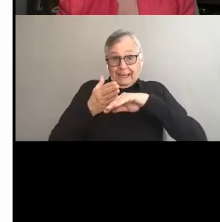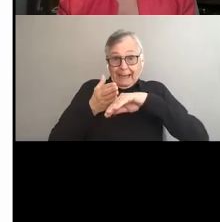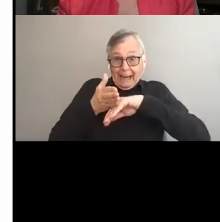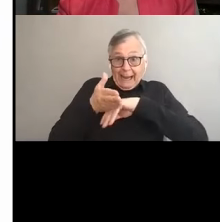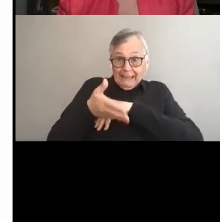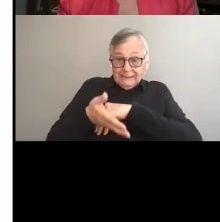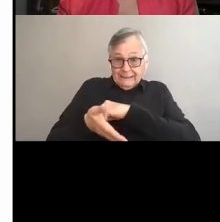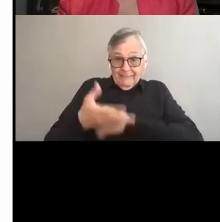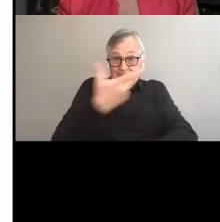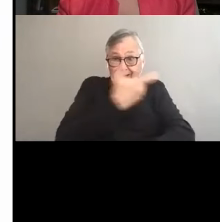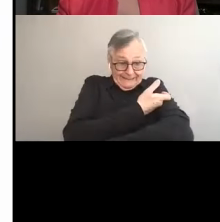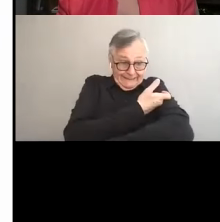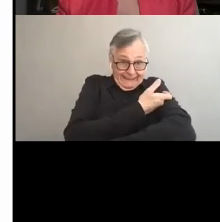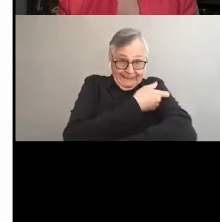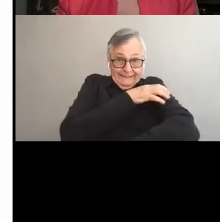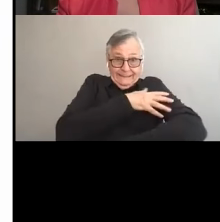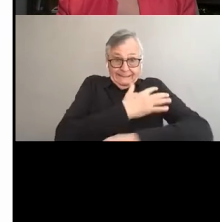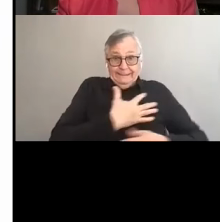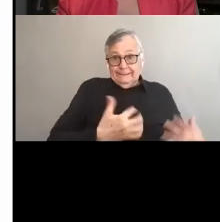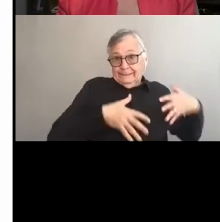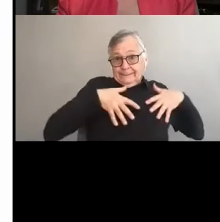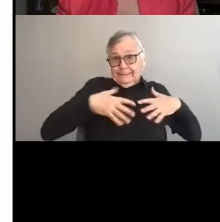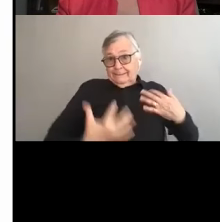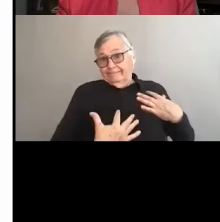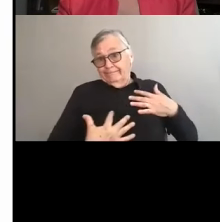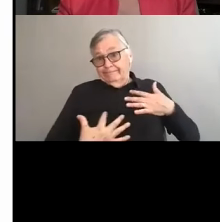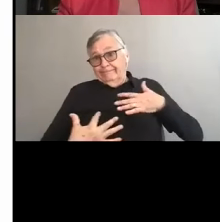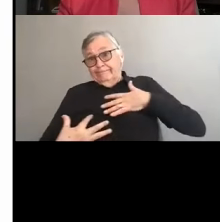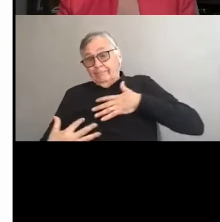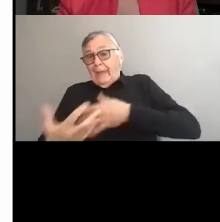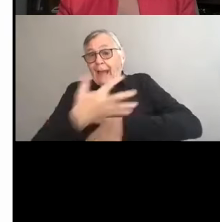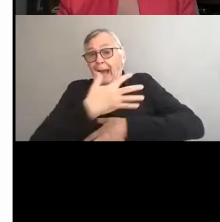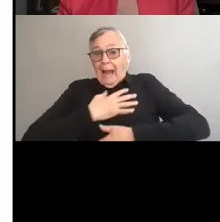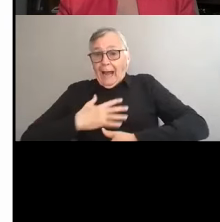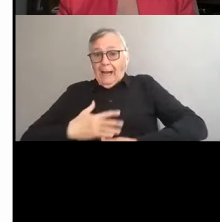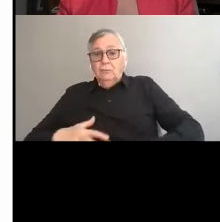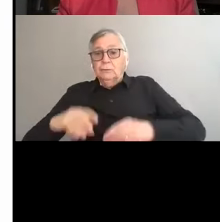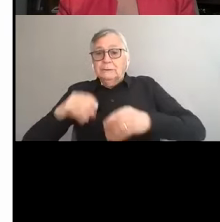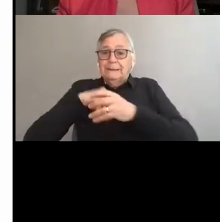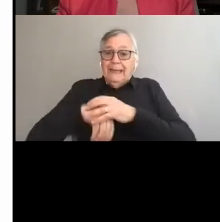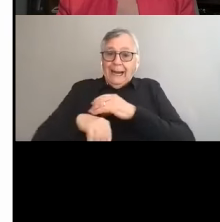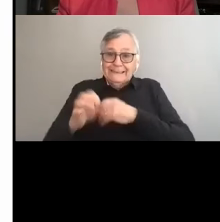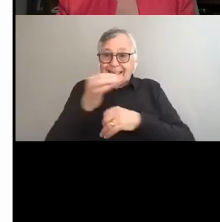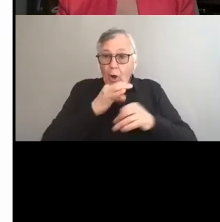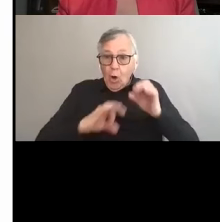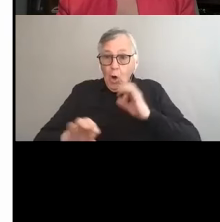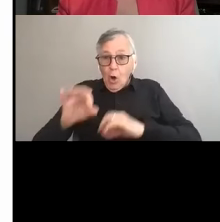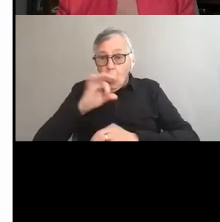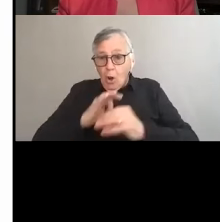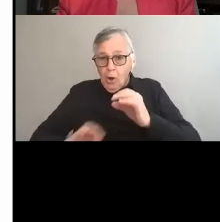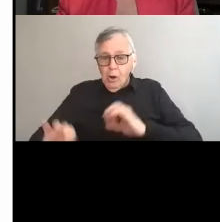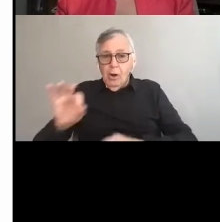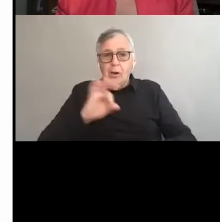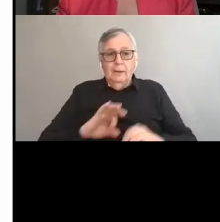notre vaccin dans notre bras, que la nanoparticule rentre dans la cellule,